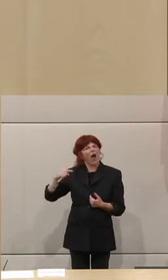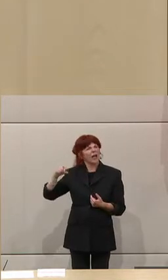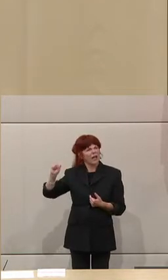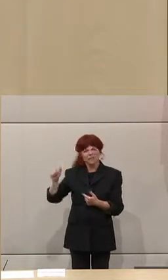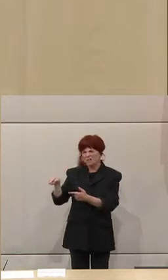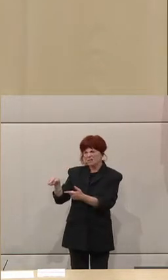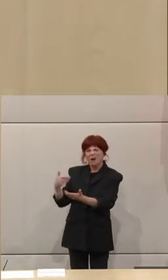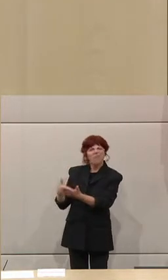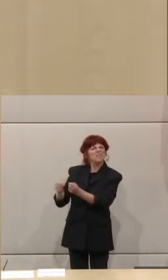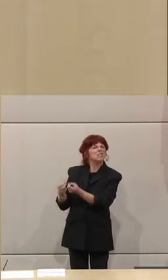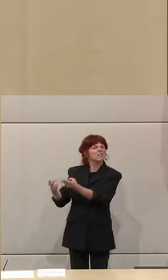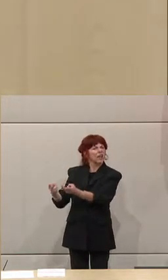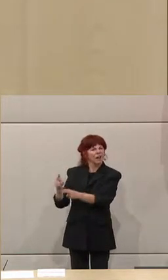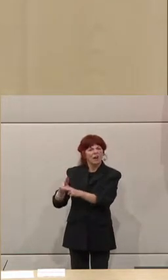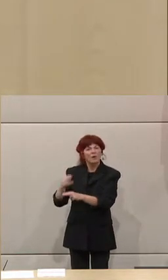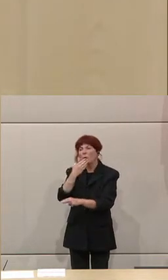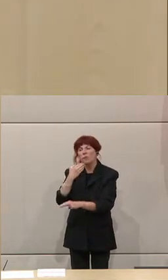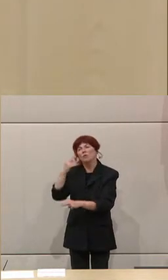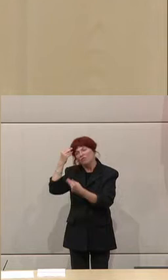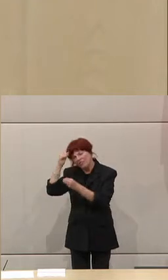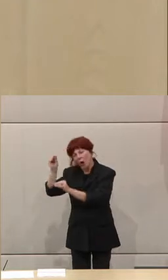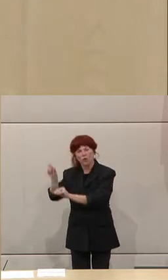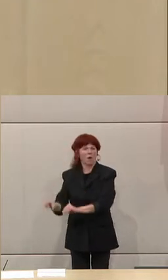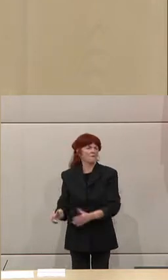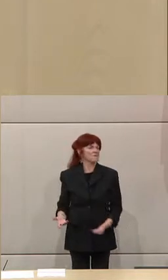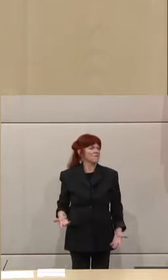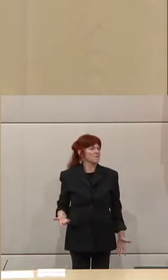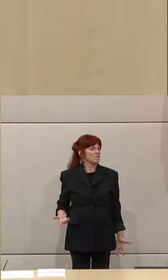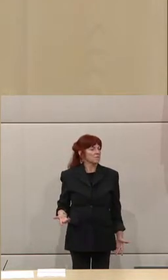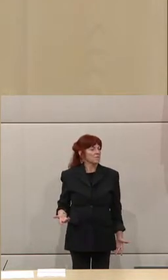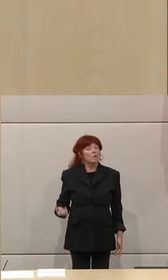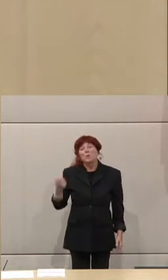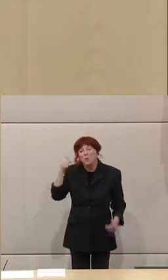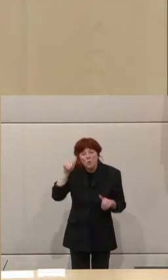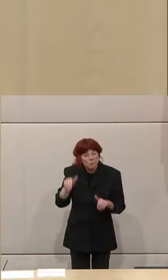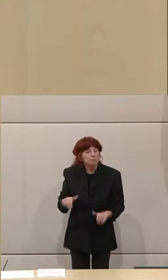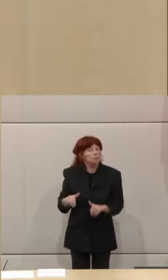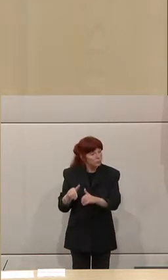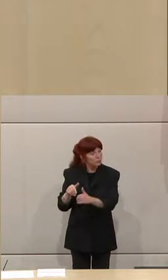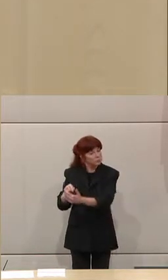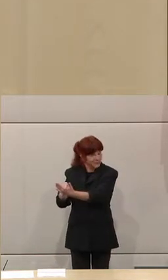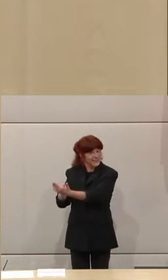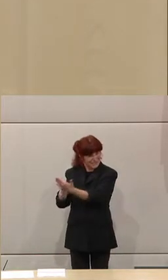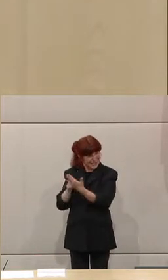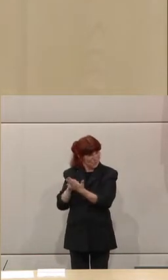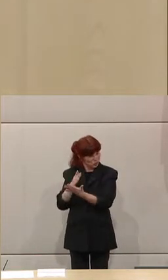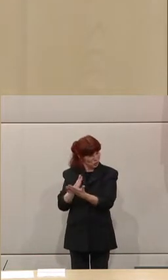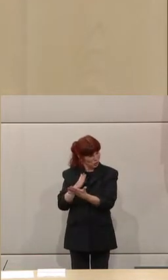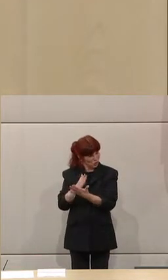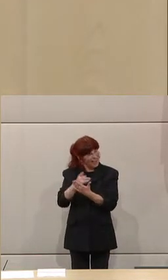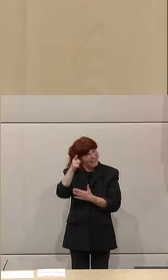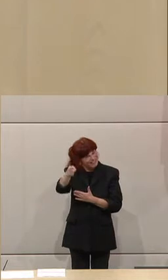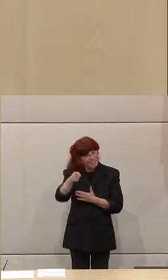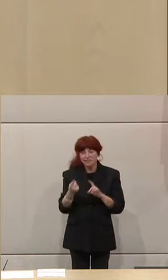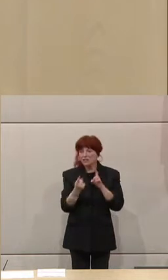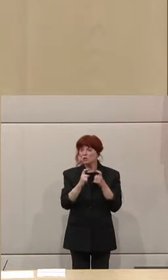Agenturen, wenn wir denen keinen Glauben schenken? Es kann nur ein Zeichen dafür sein, dass diese Diskussionen nur vom Bauch